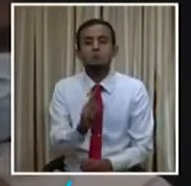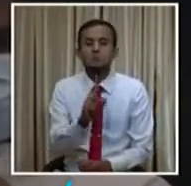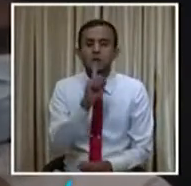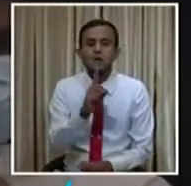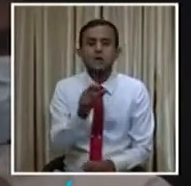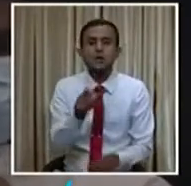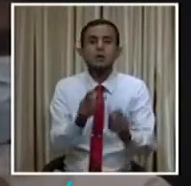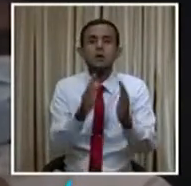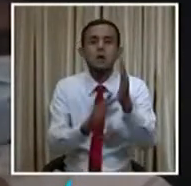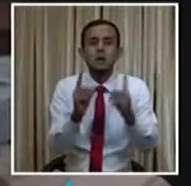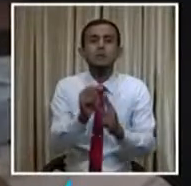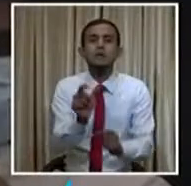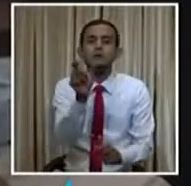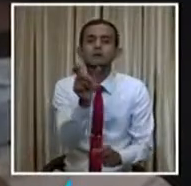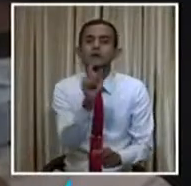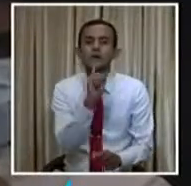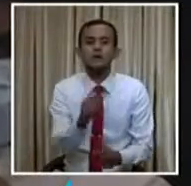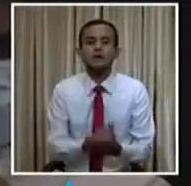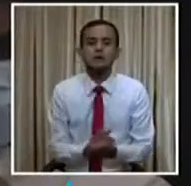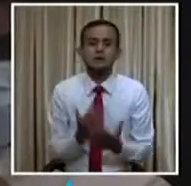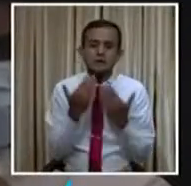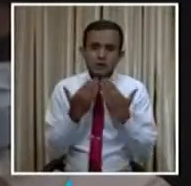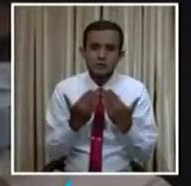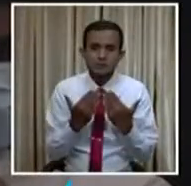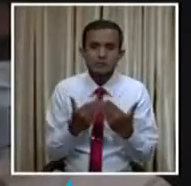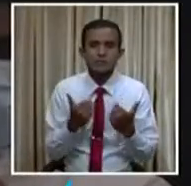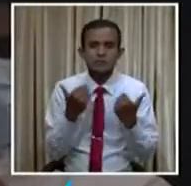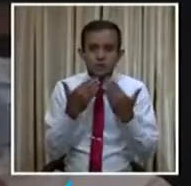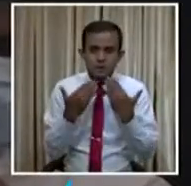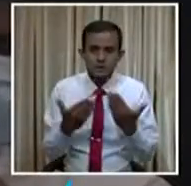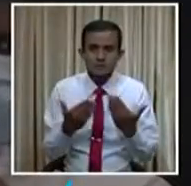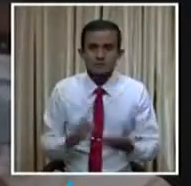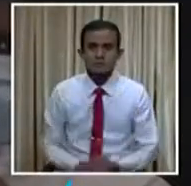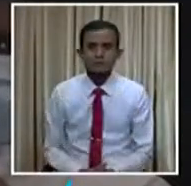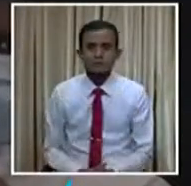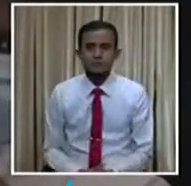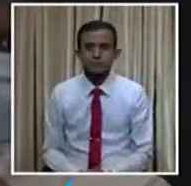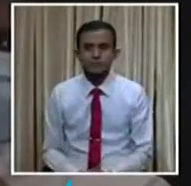මහජන නියෝජිතයෝ කියලා ස්තුතියි කරවන්ස හොඳයි බොහොම ස්තුතියි මේ ළඟට ගරු